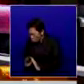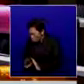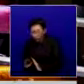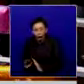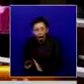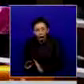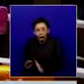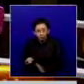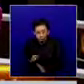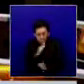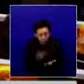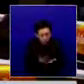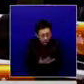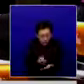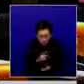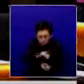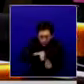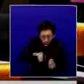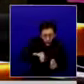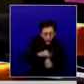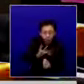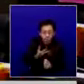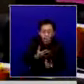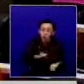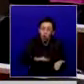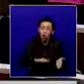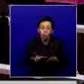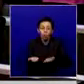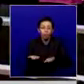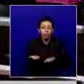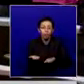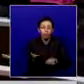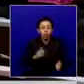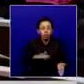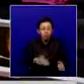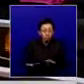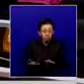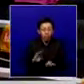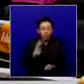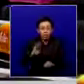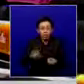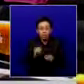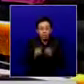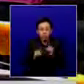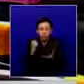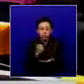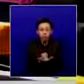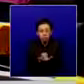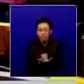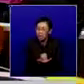ไม่ได้นี่สิพวกนี้ล้มทันทีเมื่อล้มทันทีบริษัทที่จดทะเบียนตลาดทรัพย์ก็ล้มทันที